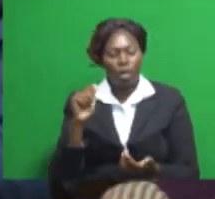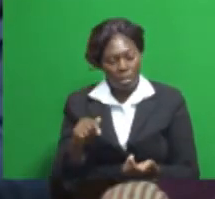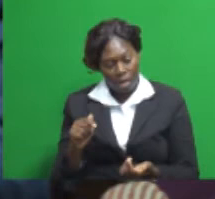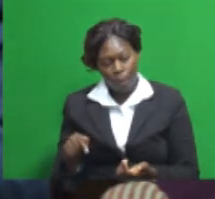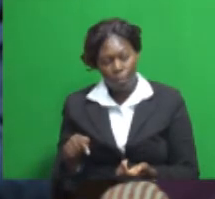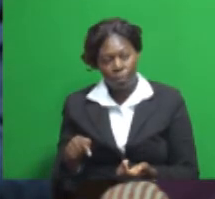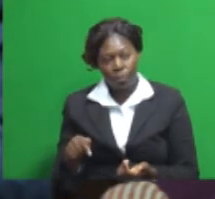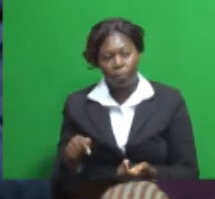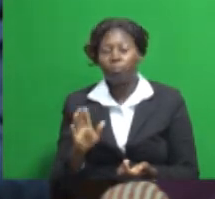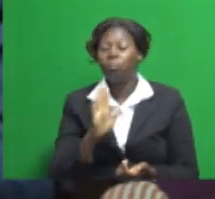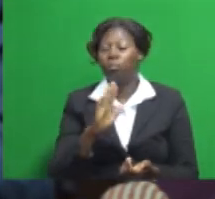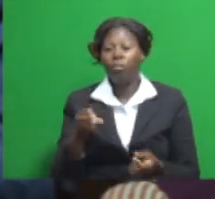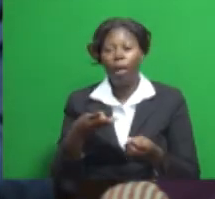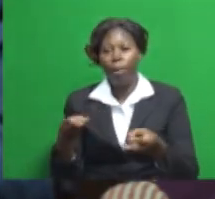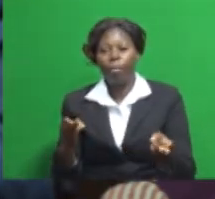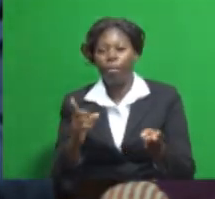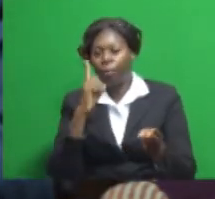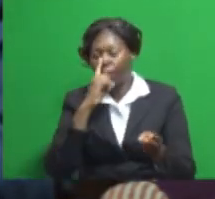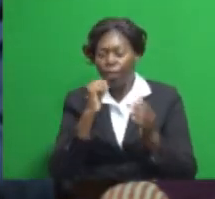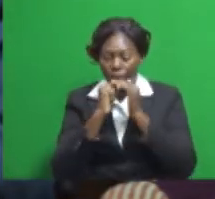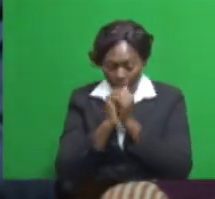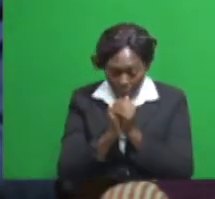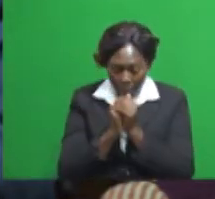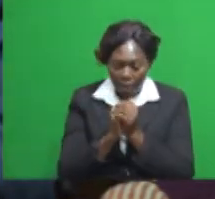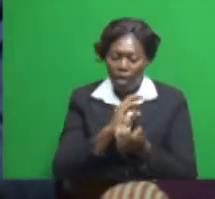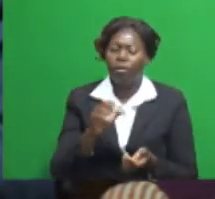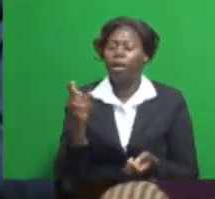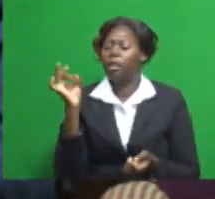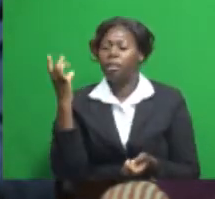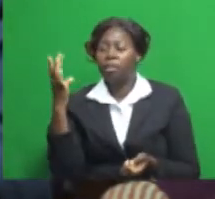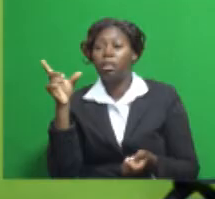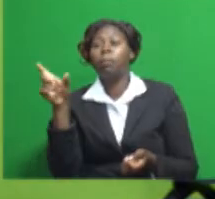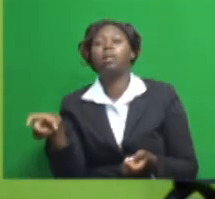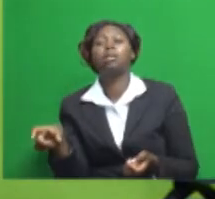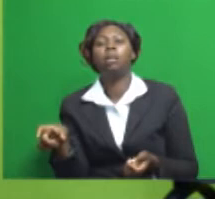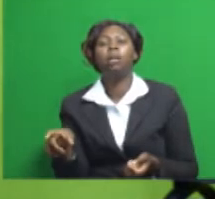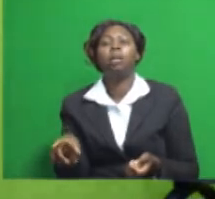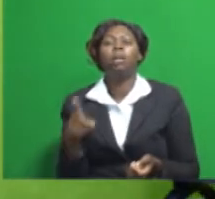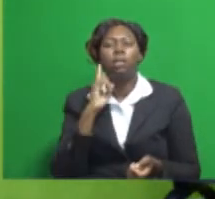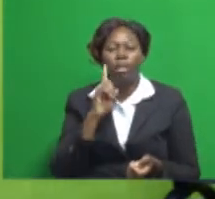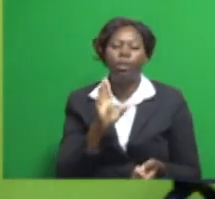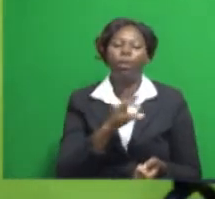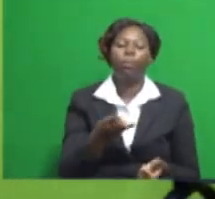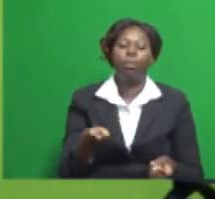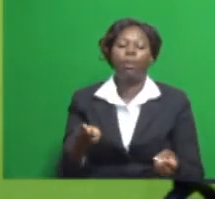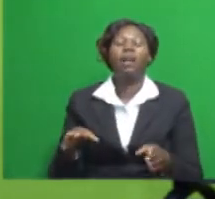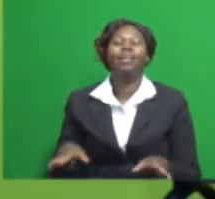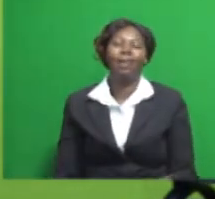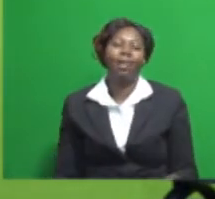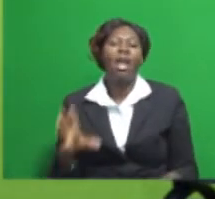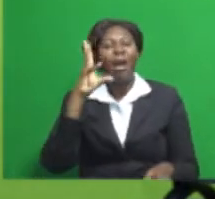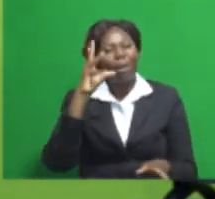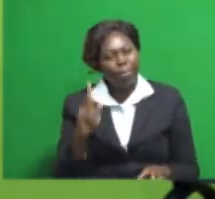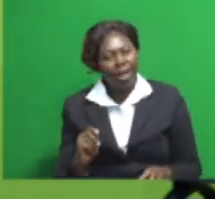vanamatirwa vari kufa vari kufa saka manzwa Bible rashandisa language yekuti vanhu vacharwirwa pachaitika resurrection at the same